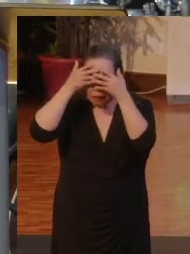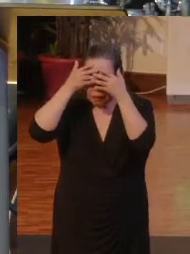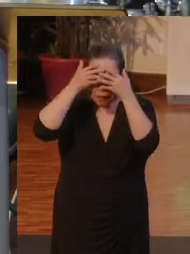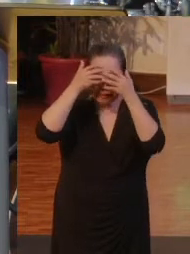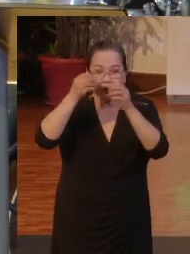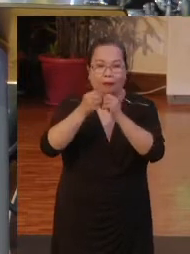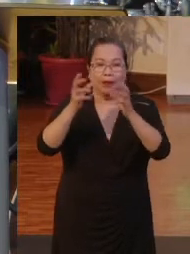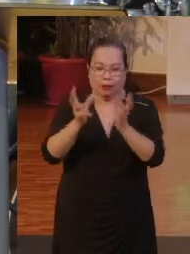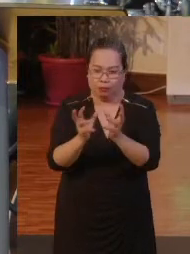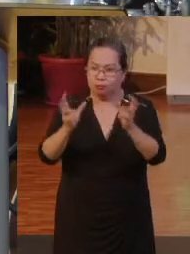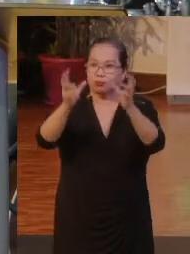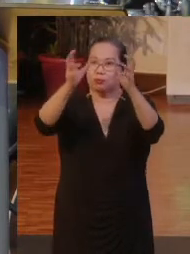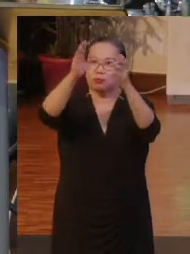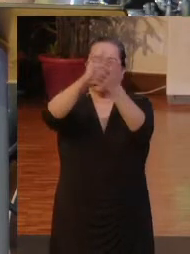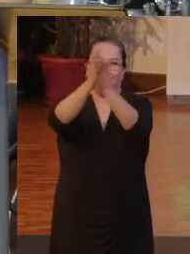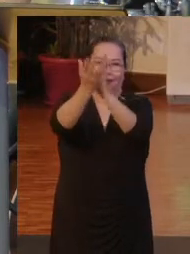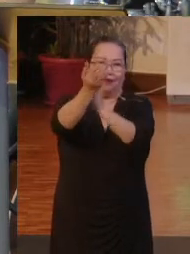fire.